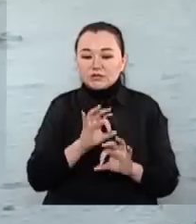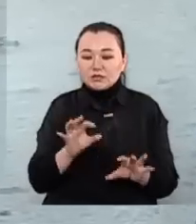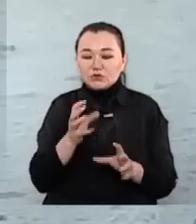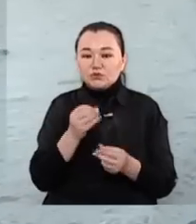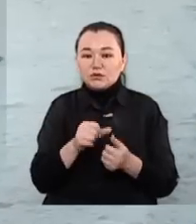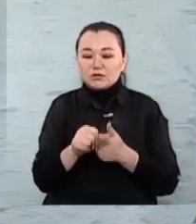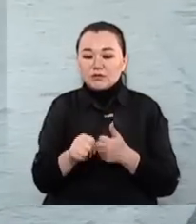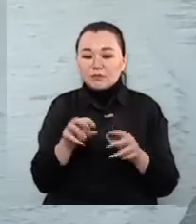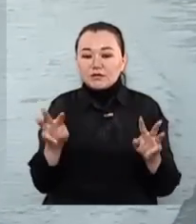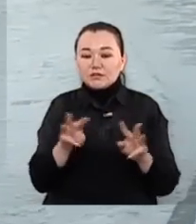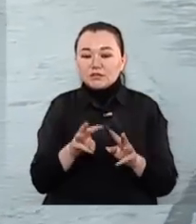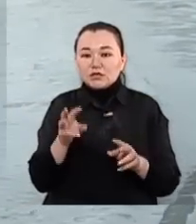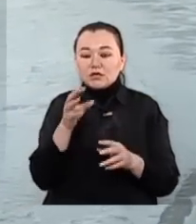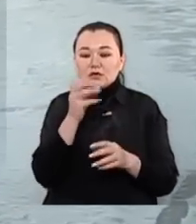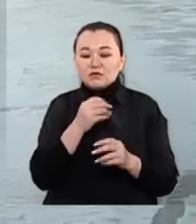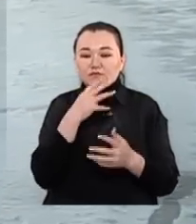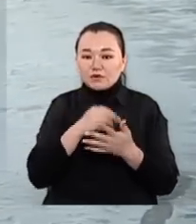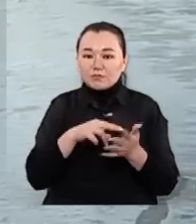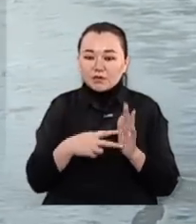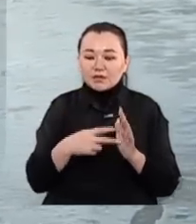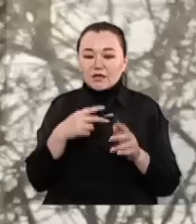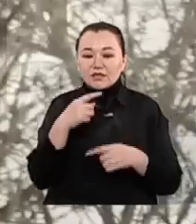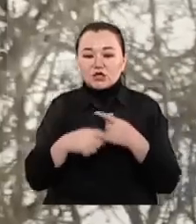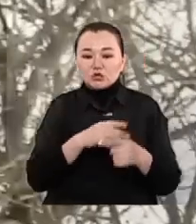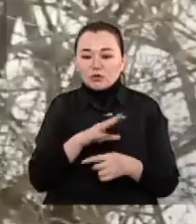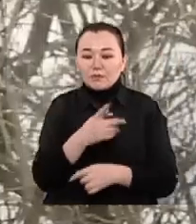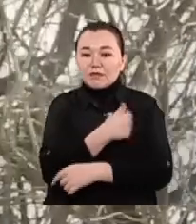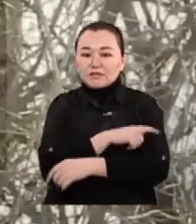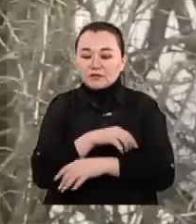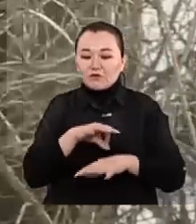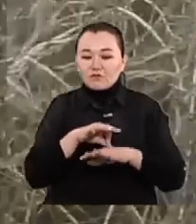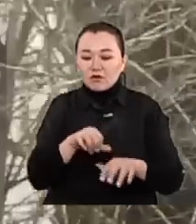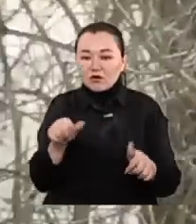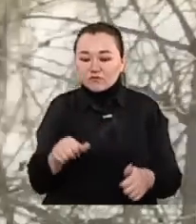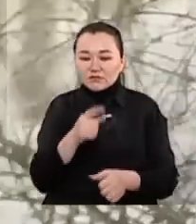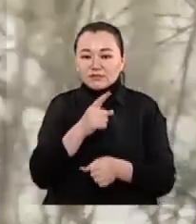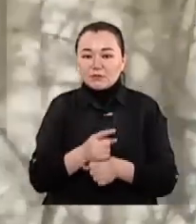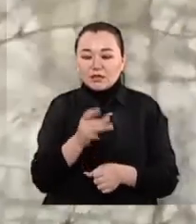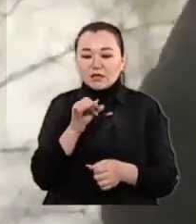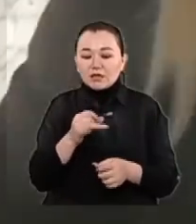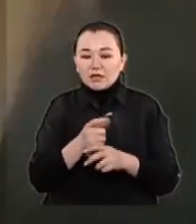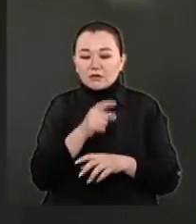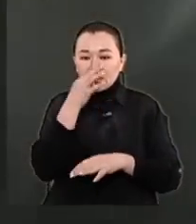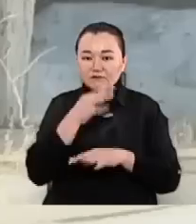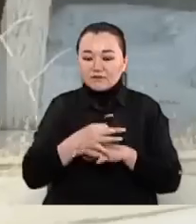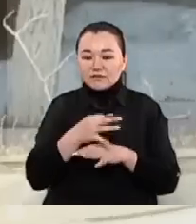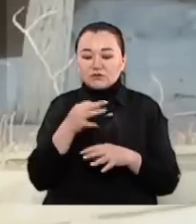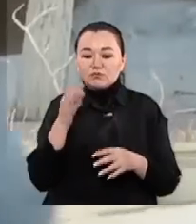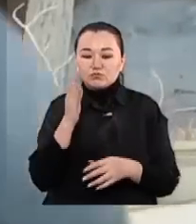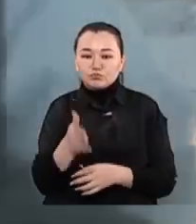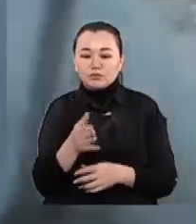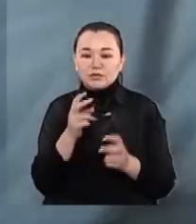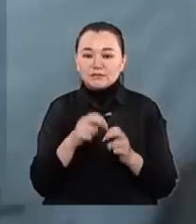бөлек министрліктің кешенді жоспарында балаларға дәстүрлі емес медициналық рәсімдерді жүргізуге тыйым салу және бұл үшін жауапкершілік айқындау да